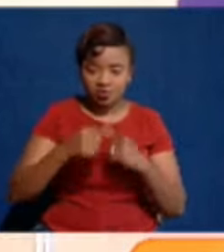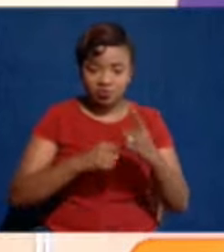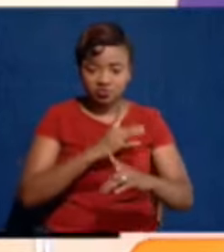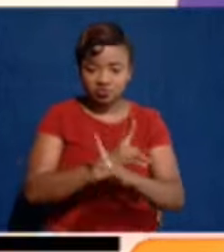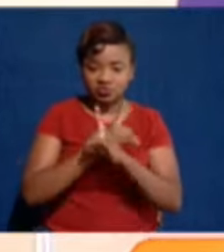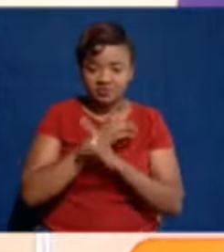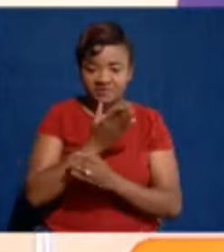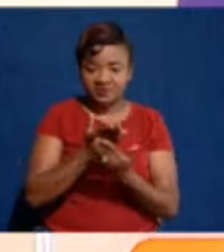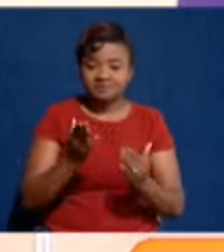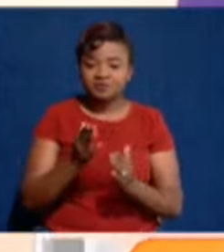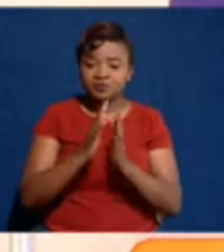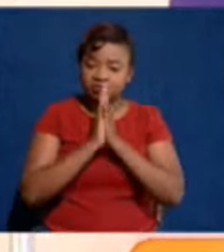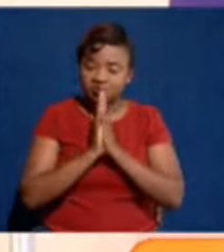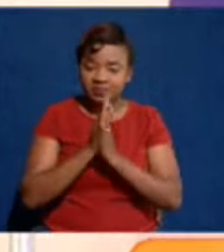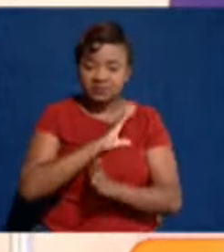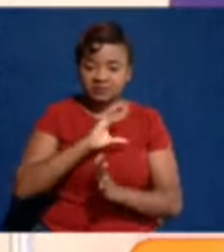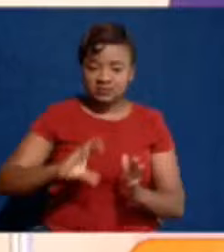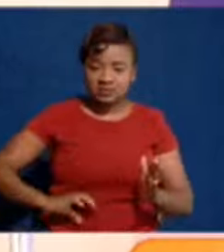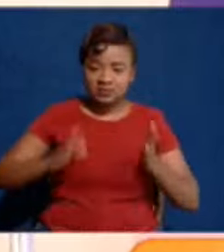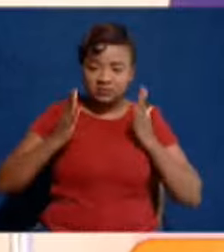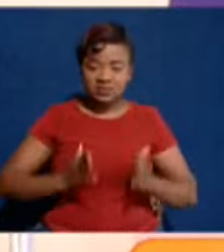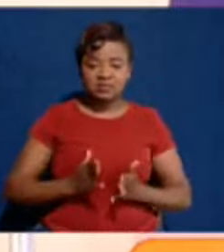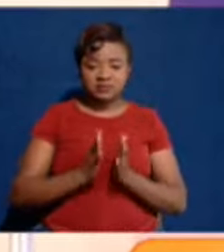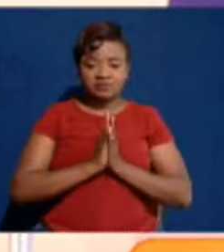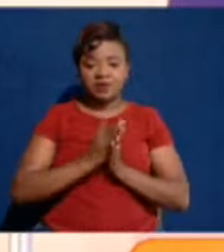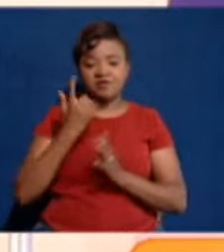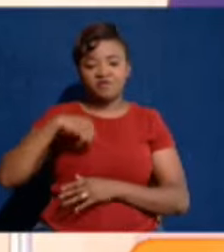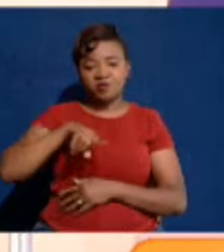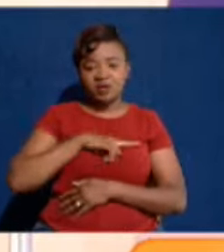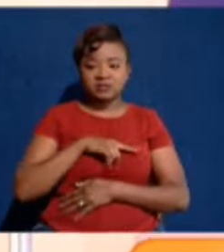tunaomba Wakristo mtuombee. Mwenye tumeachiwa sasa